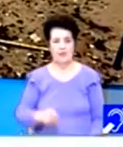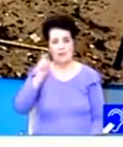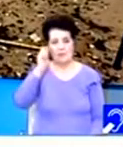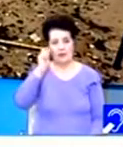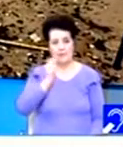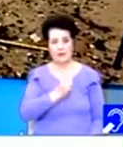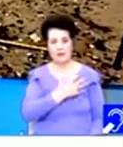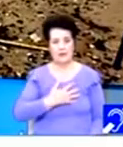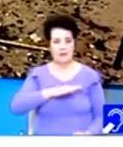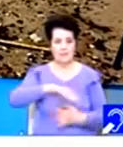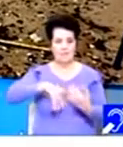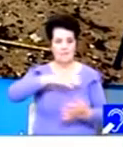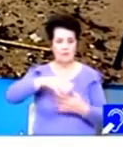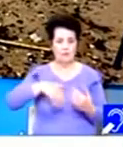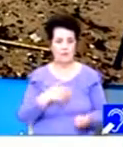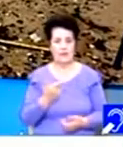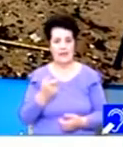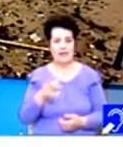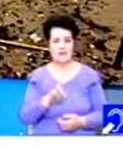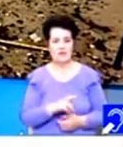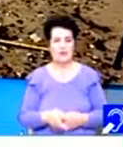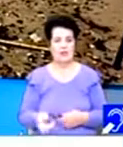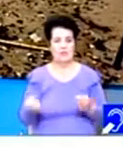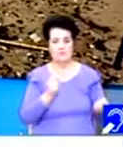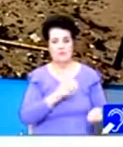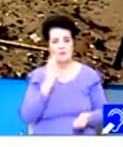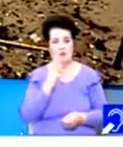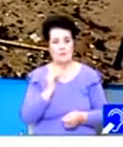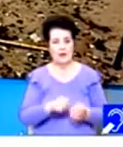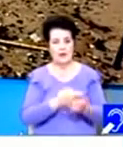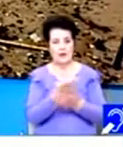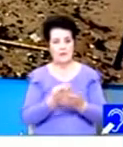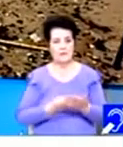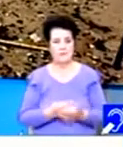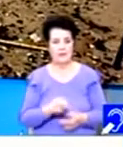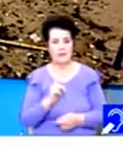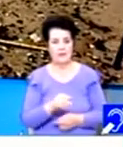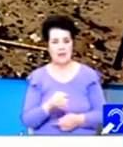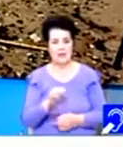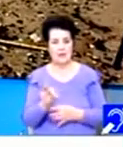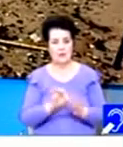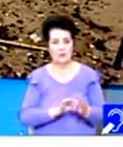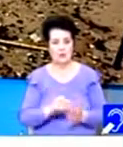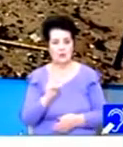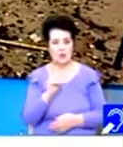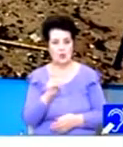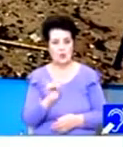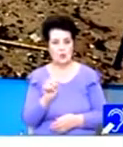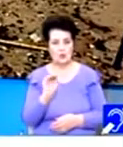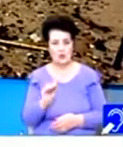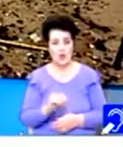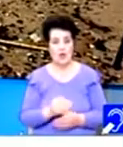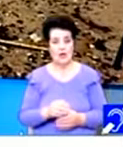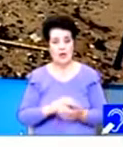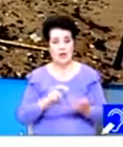Bărbatul rănit în furtuna din Grecia a fost adus în România și a fost internat la Spitalul Județean de Urgență Cluj. El este în